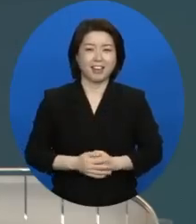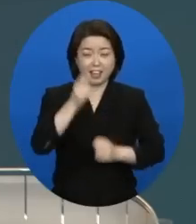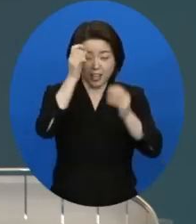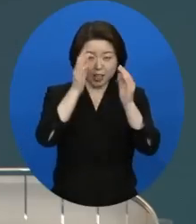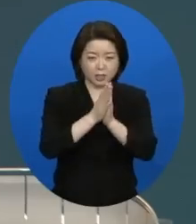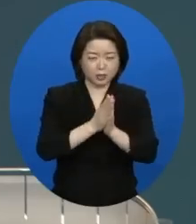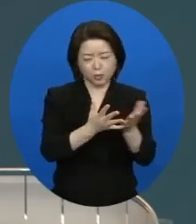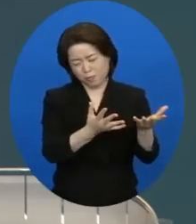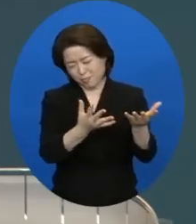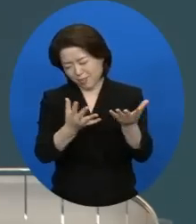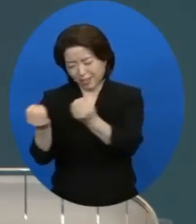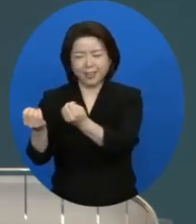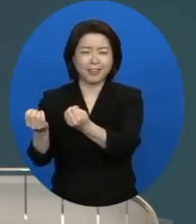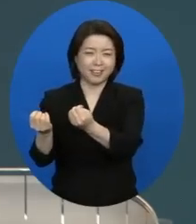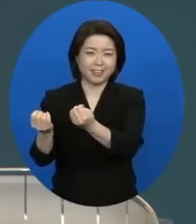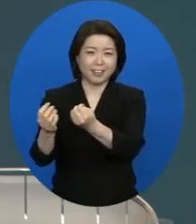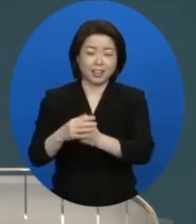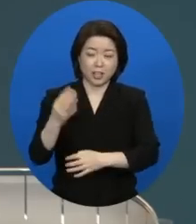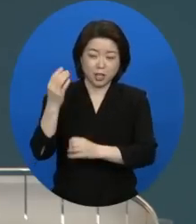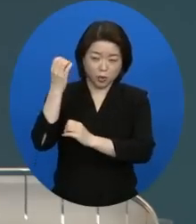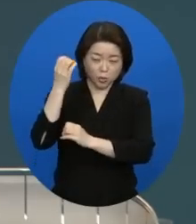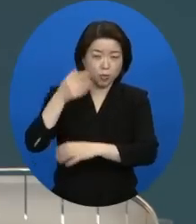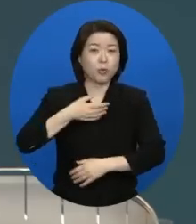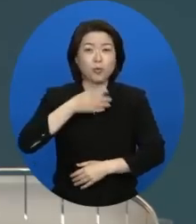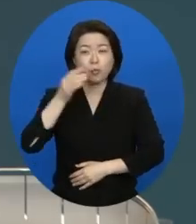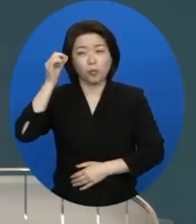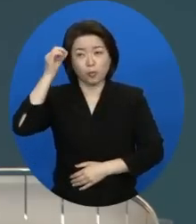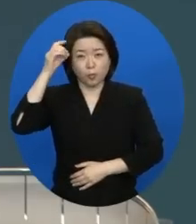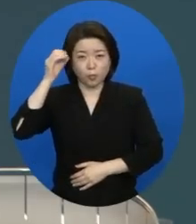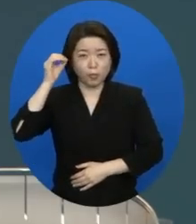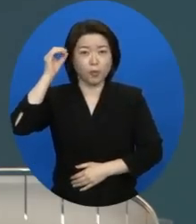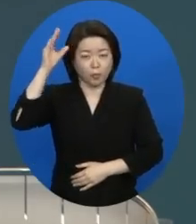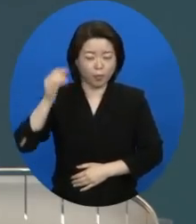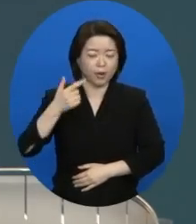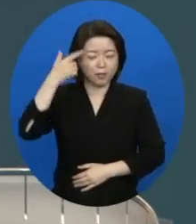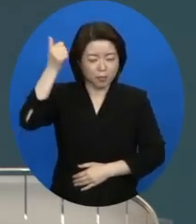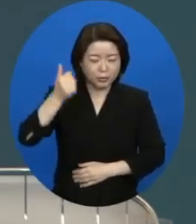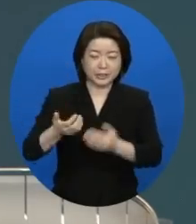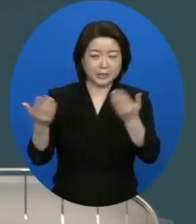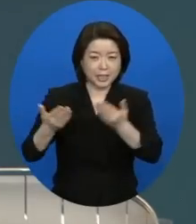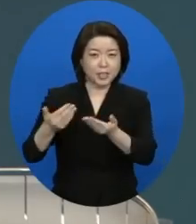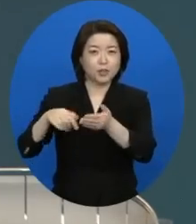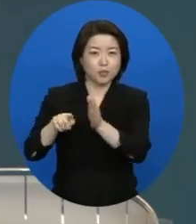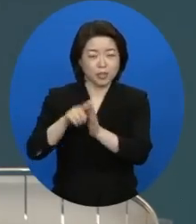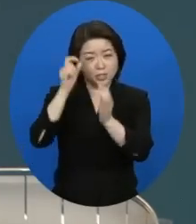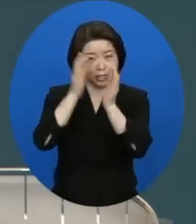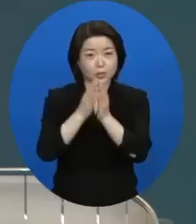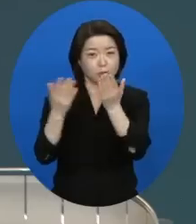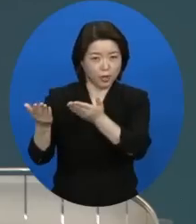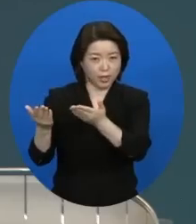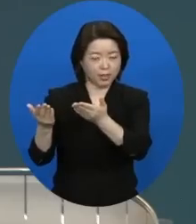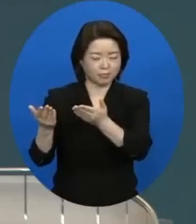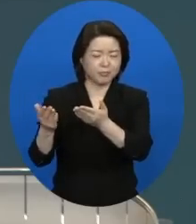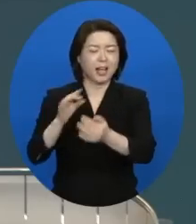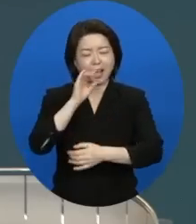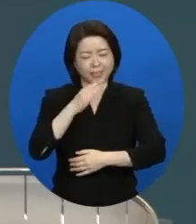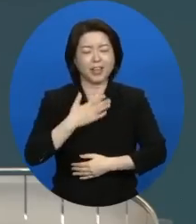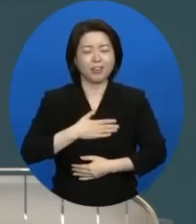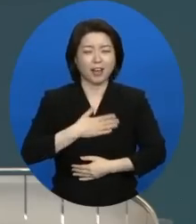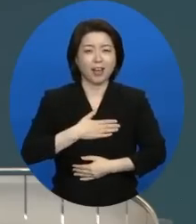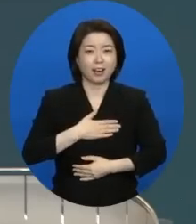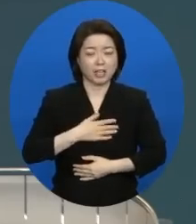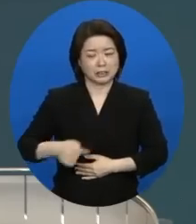게 얼마나 많은데 원로 목사 사역을 위해서까지 기도해요. 충분히 이해가 돼요. 그것 때문에 뭐 양심에